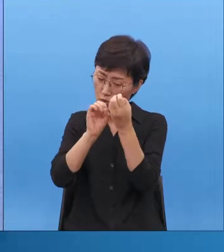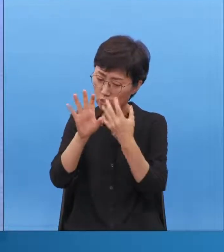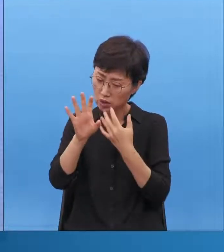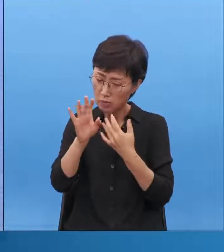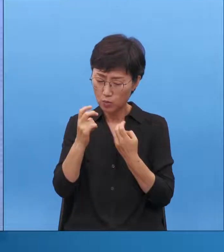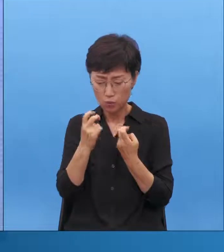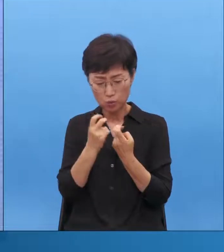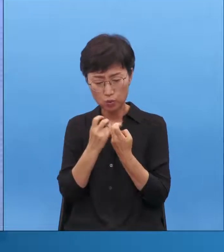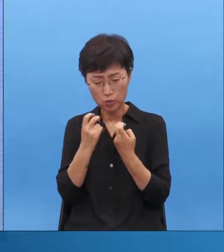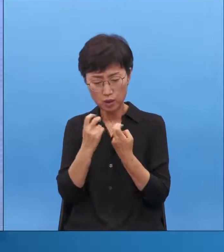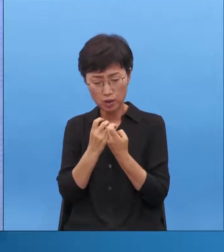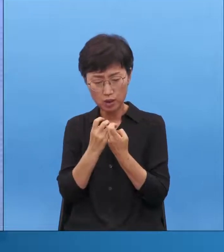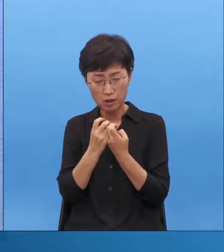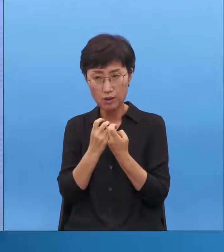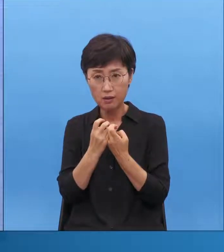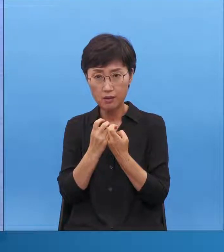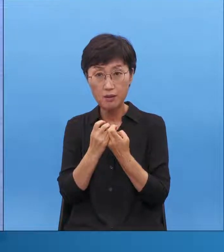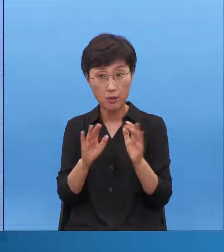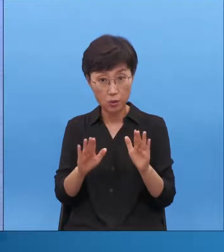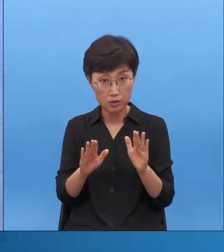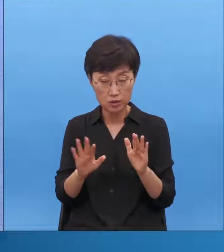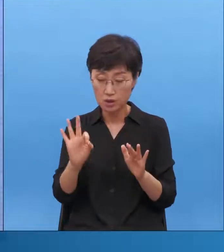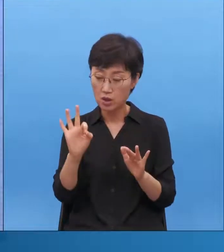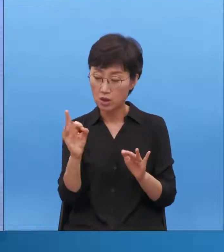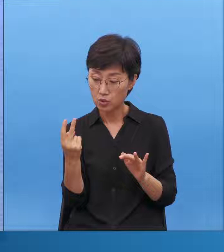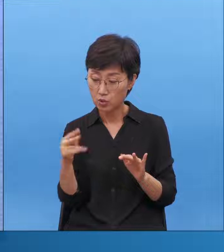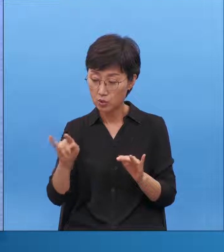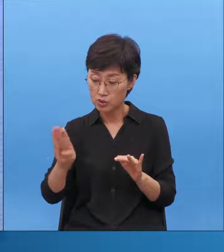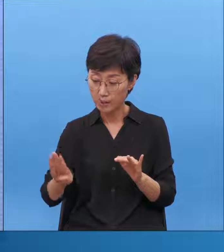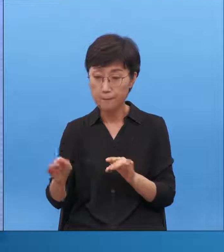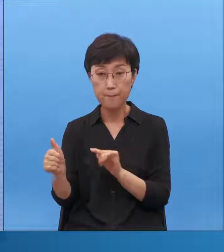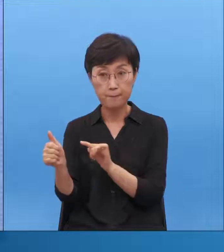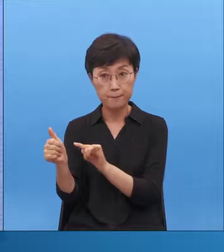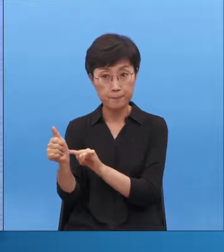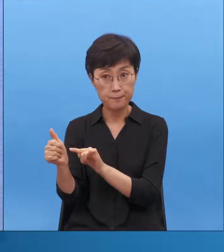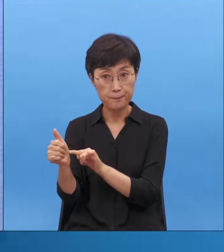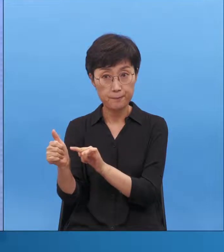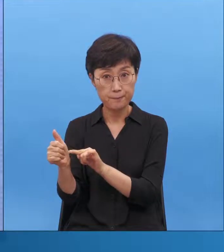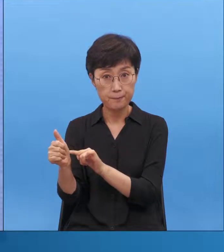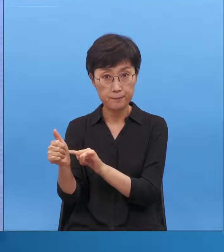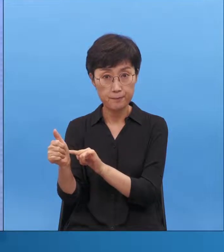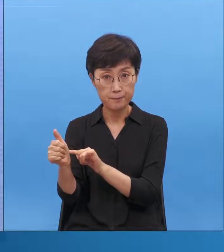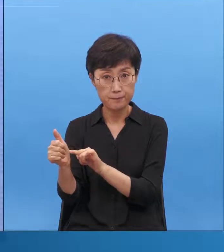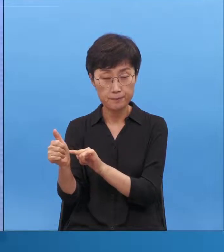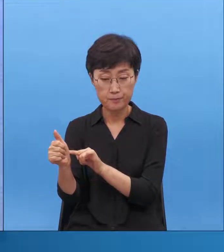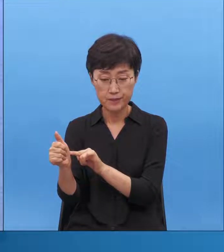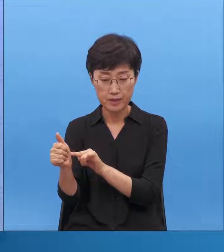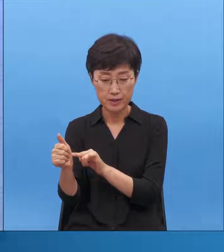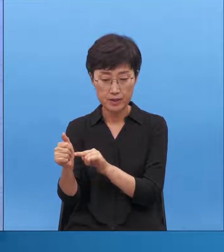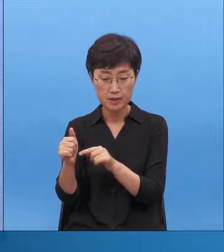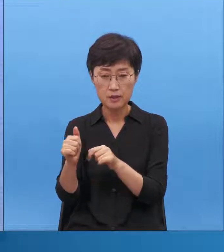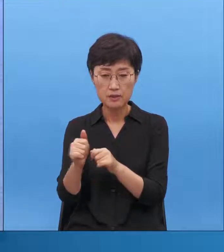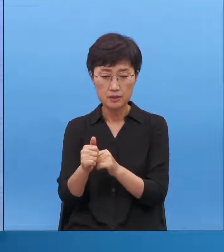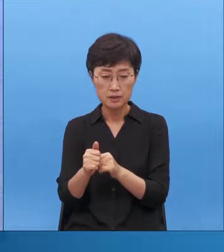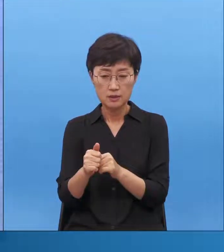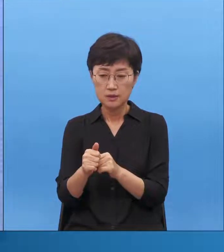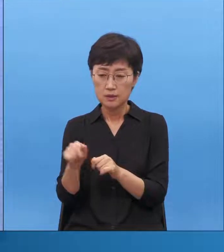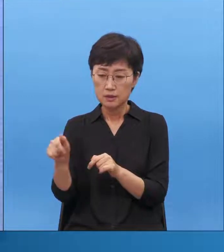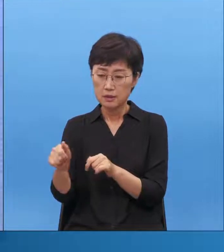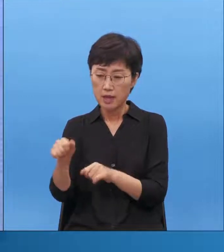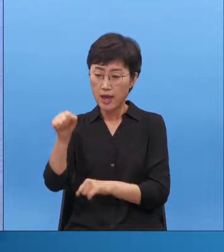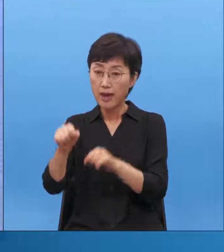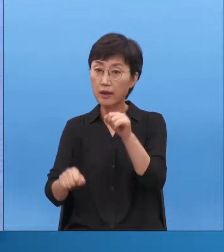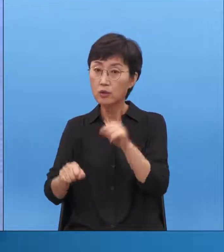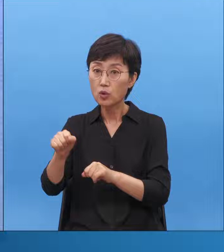very important. 이 지금 아리마대 요셉은 역사상에 딱 한 번 있는 일을 한 겁니다. And